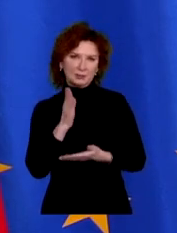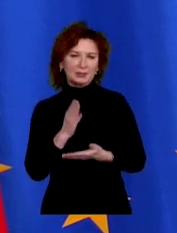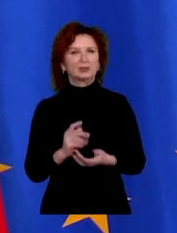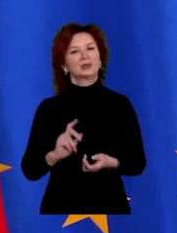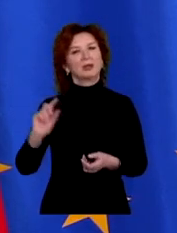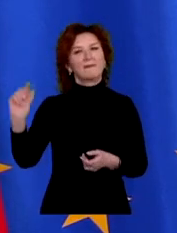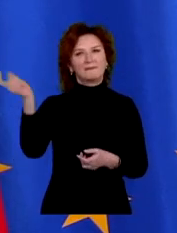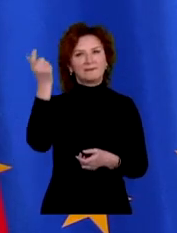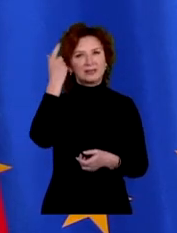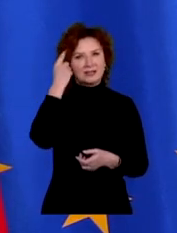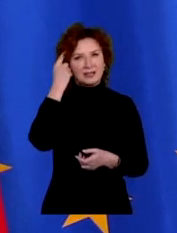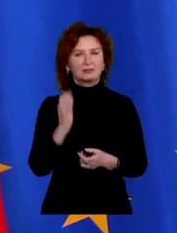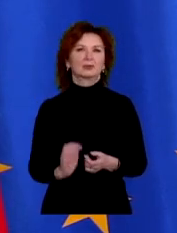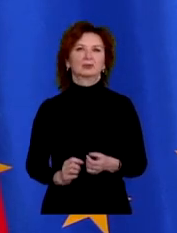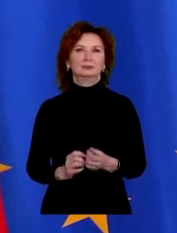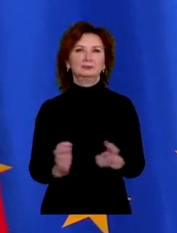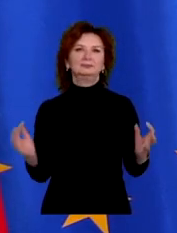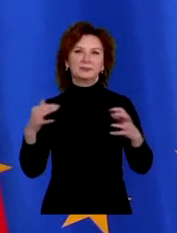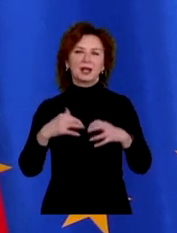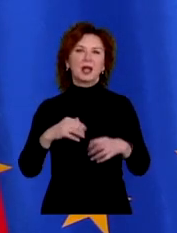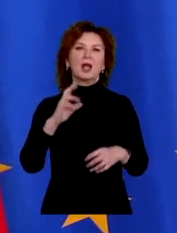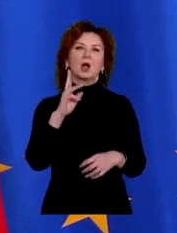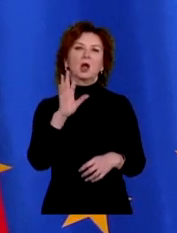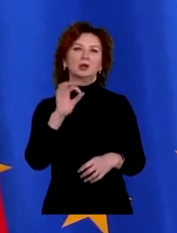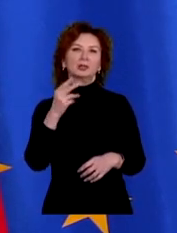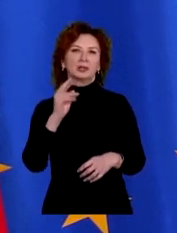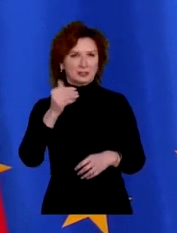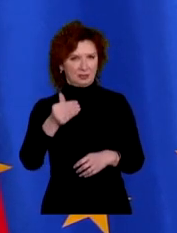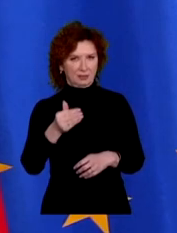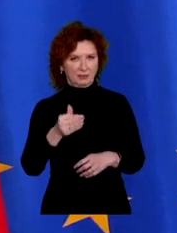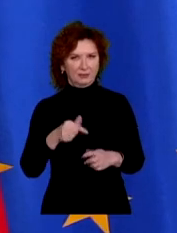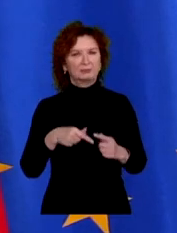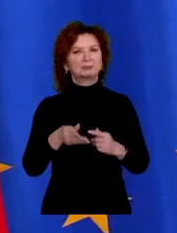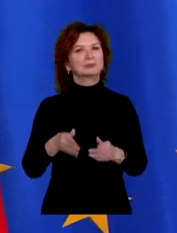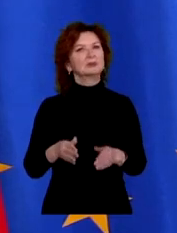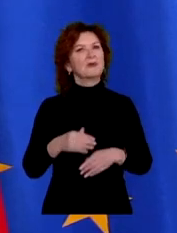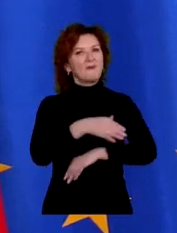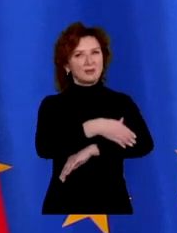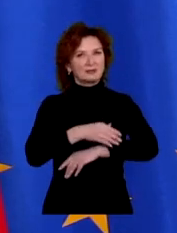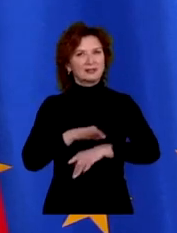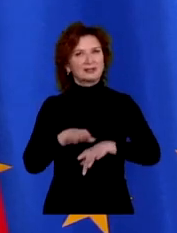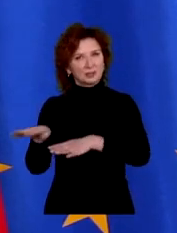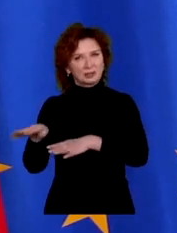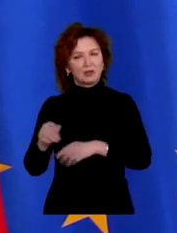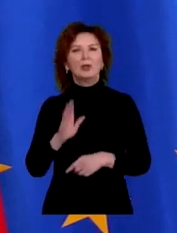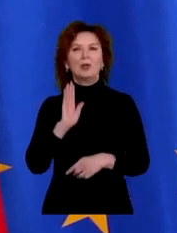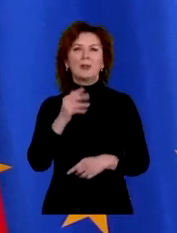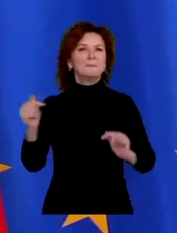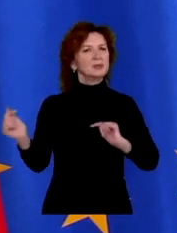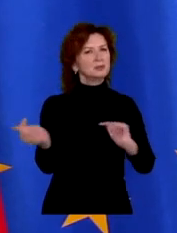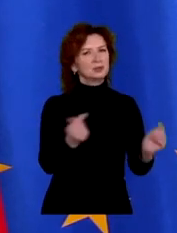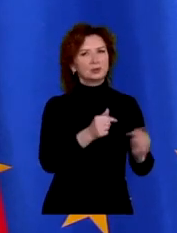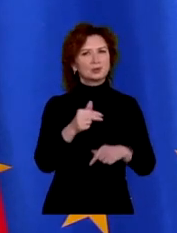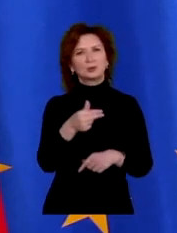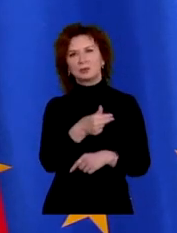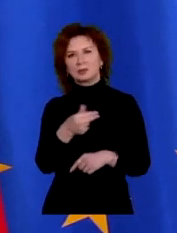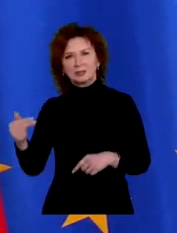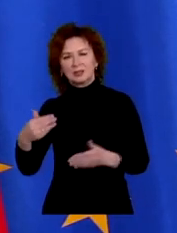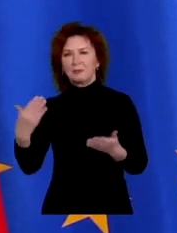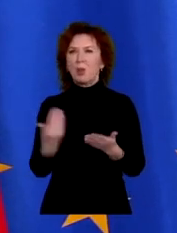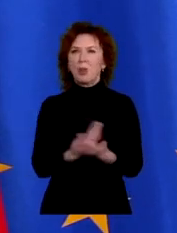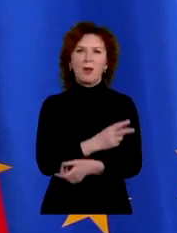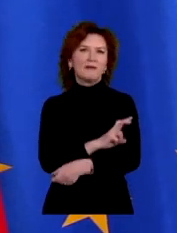kongresowym po drugiej stronie Wisły. I tam będzie dyskusja o agendzie cyfrowej, o nowych technologiach, o